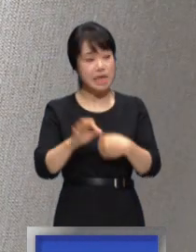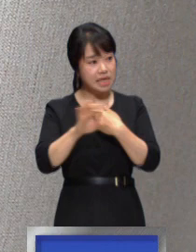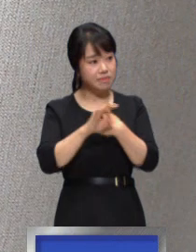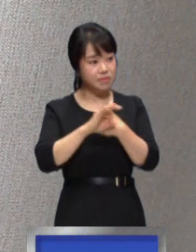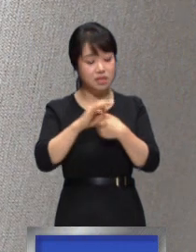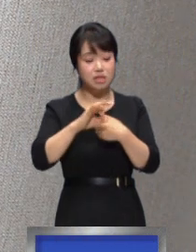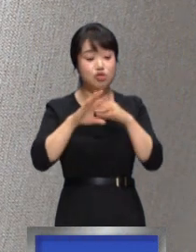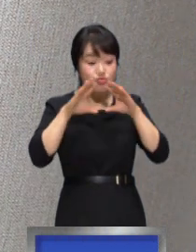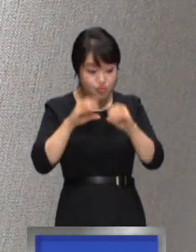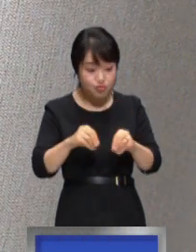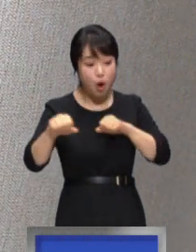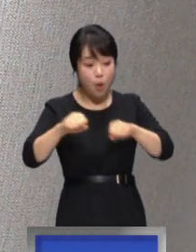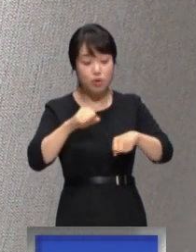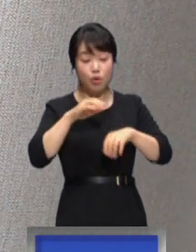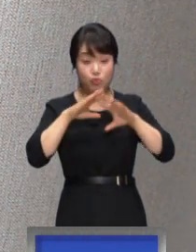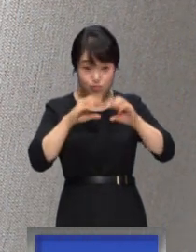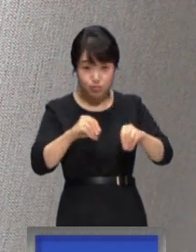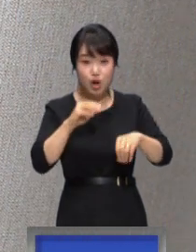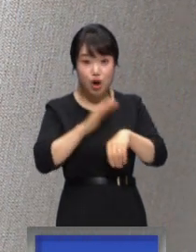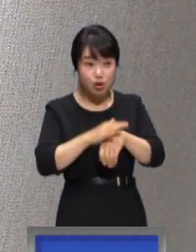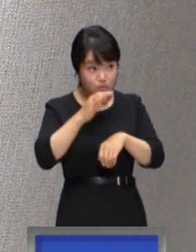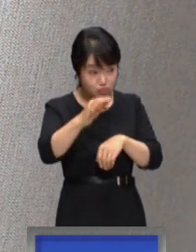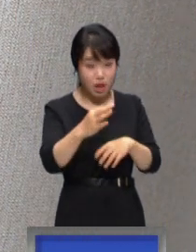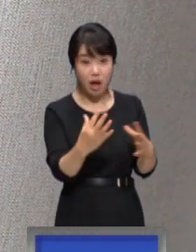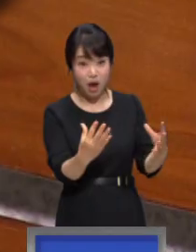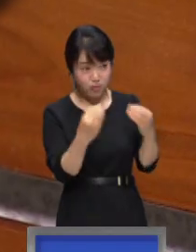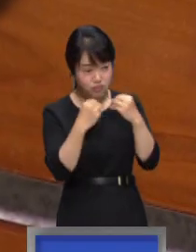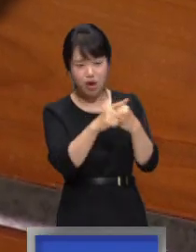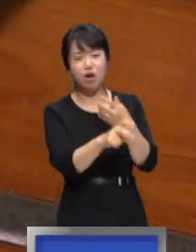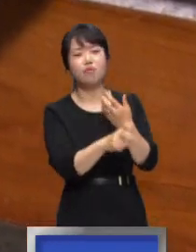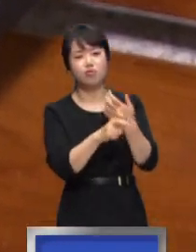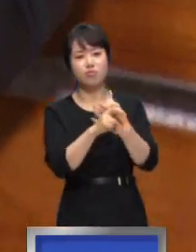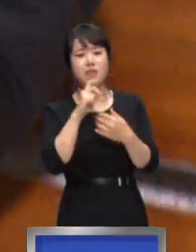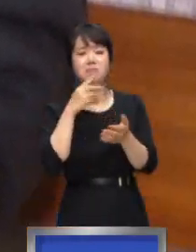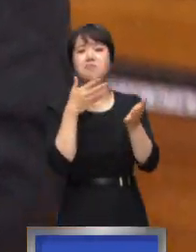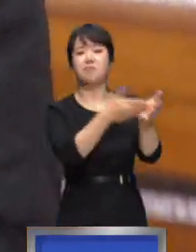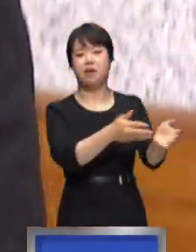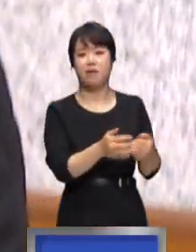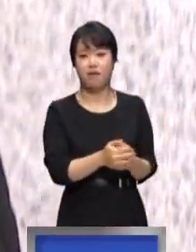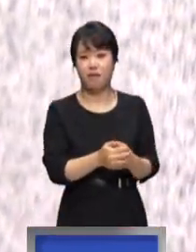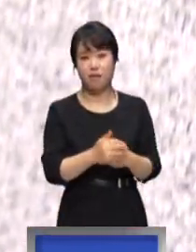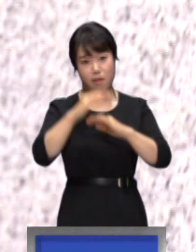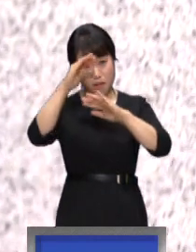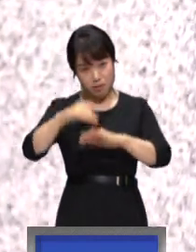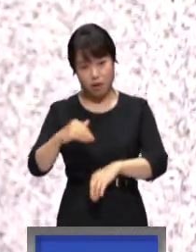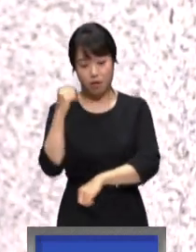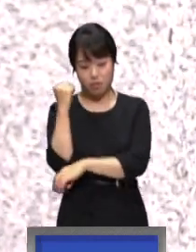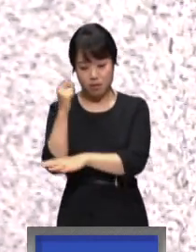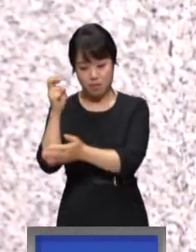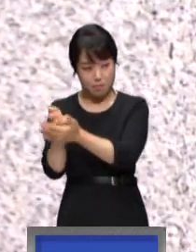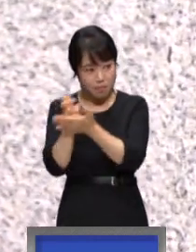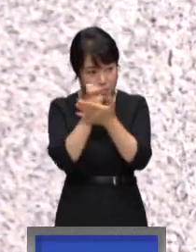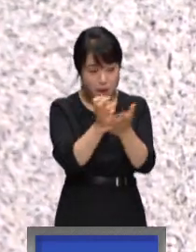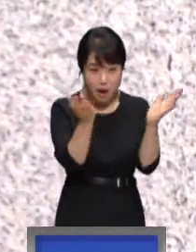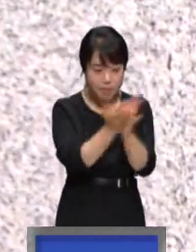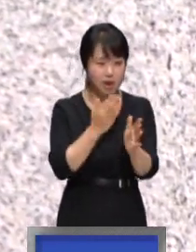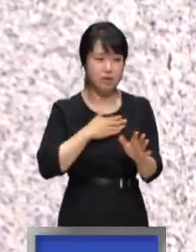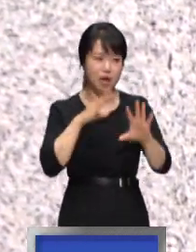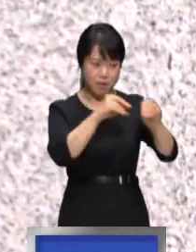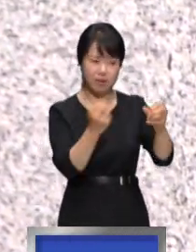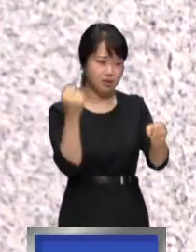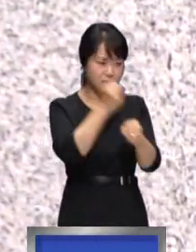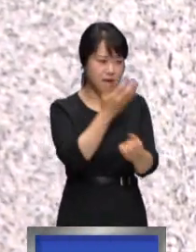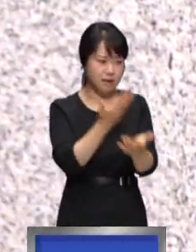따라 의정활동비와 월정수당을 주지 않는 건 위법하다는 건데 관련해 집행정지 가처분 신청을 한